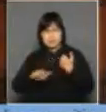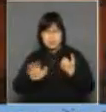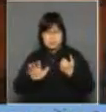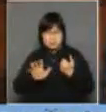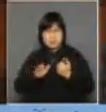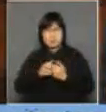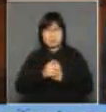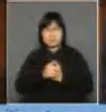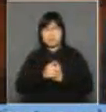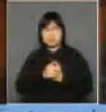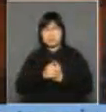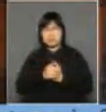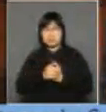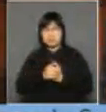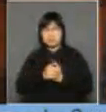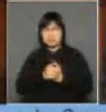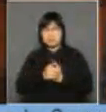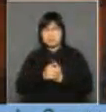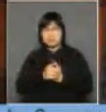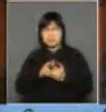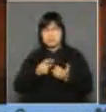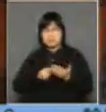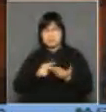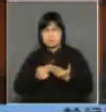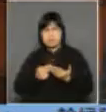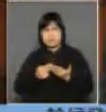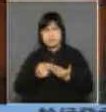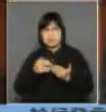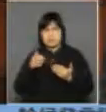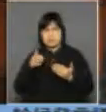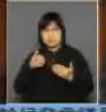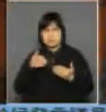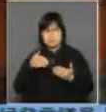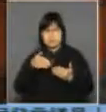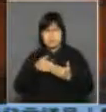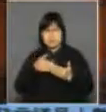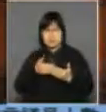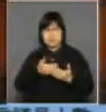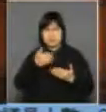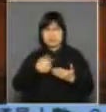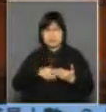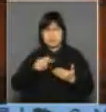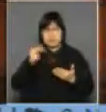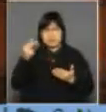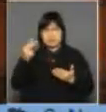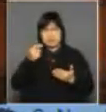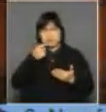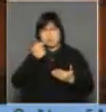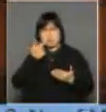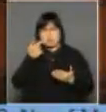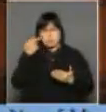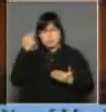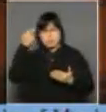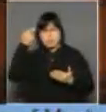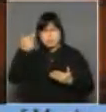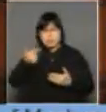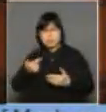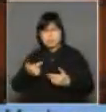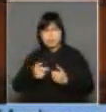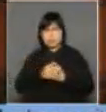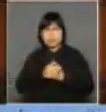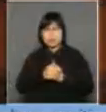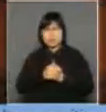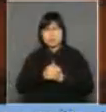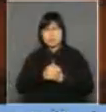在修正案截止前一刻作出的修正已經令到很多人有不同的想法。姑且在